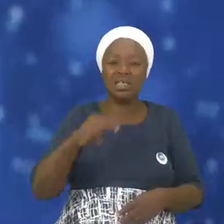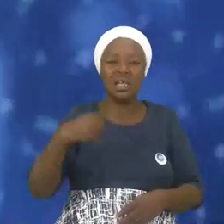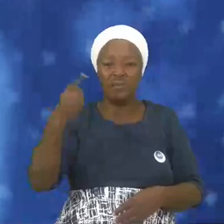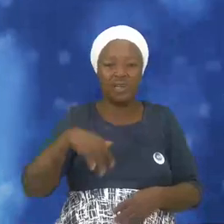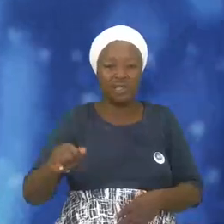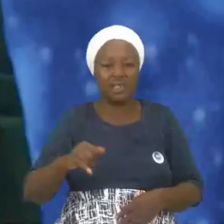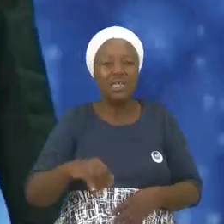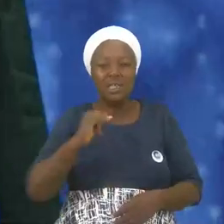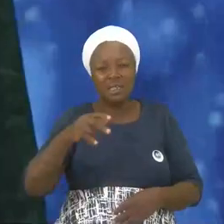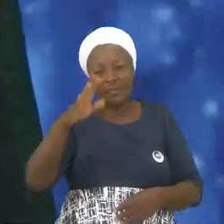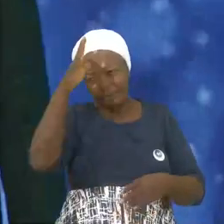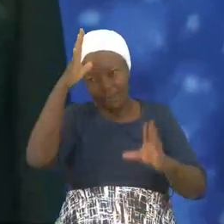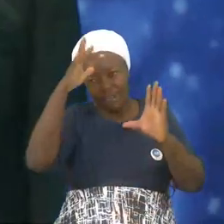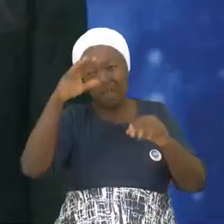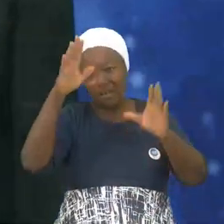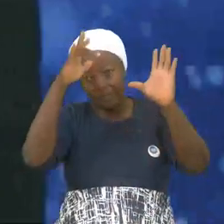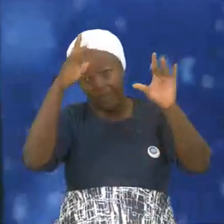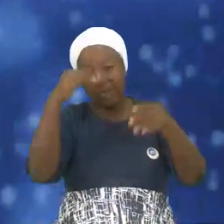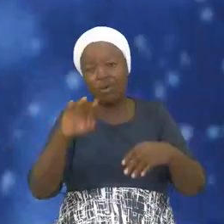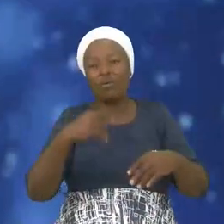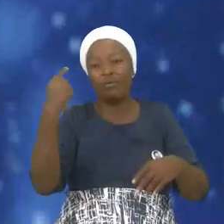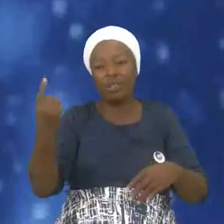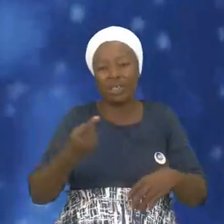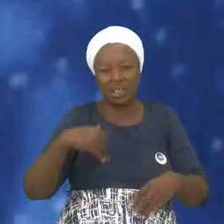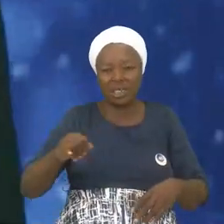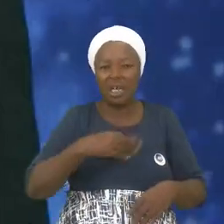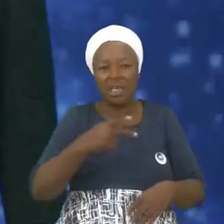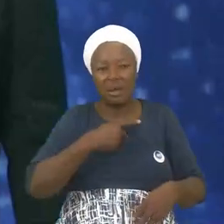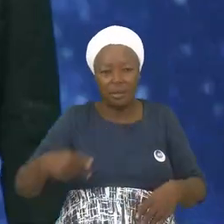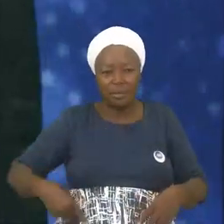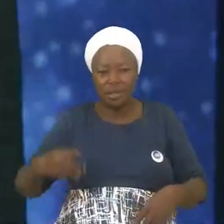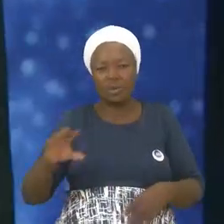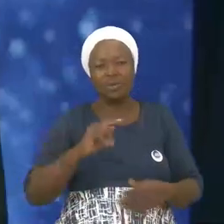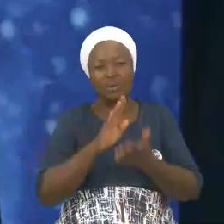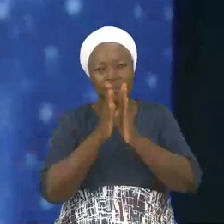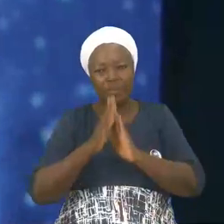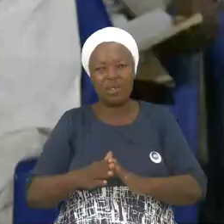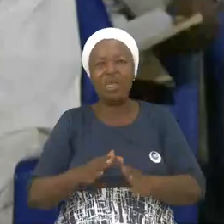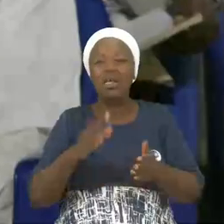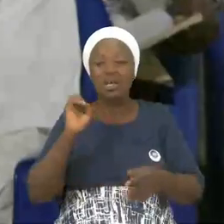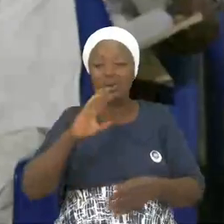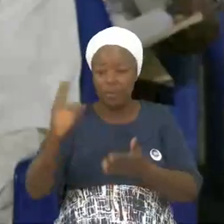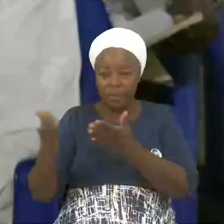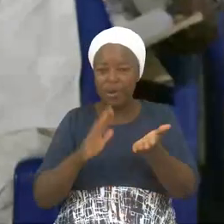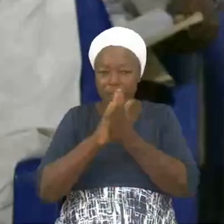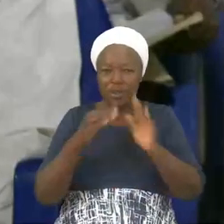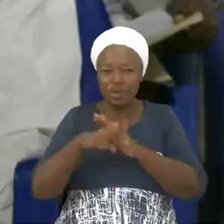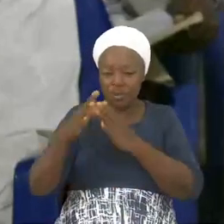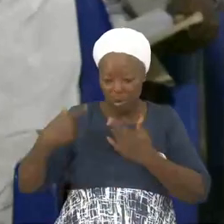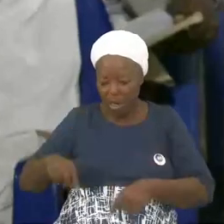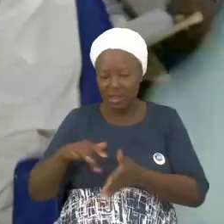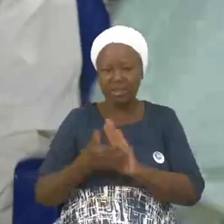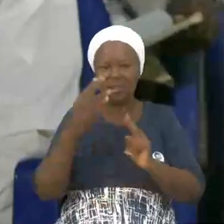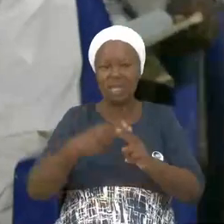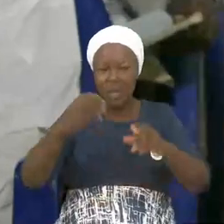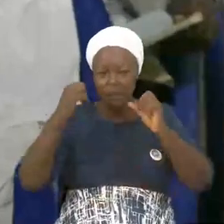Christ ne connaît pas parce qu'il est éternel. Il est le Père de l'éternité et le Prince de la paix.